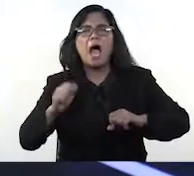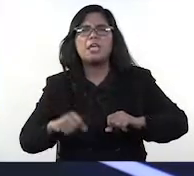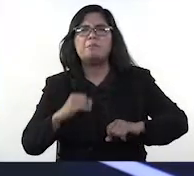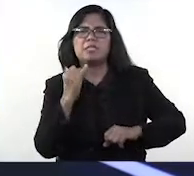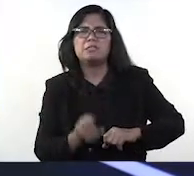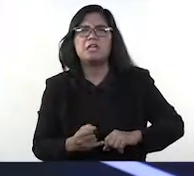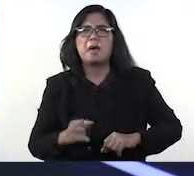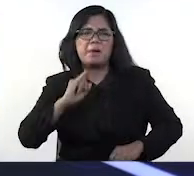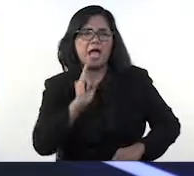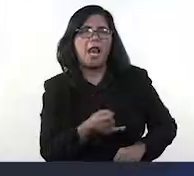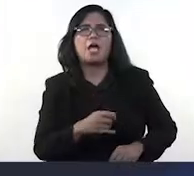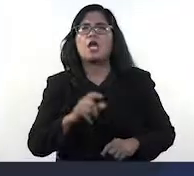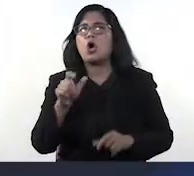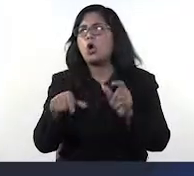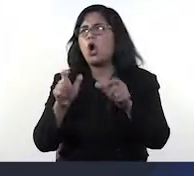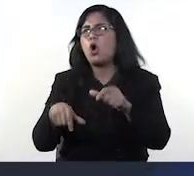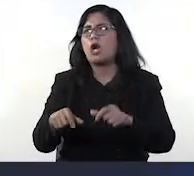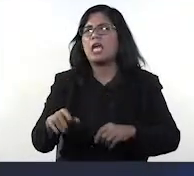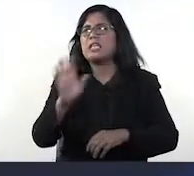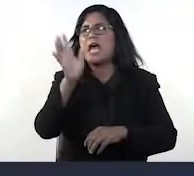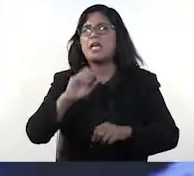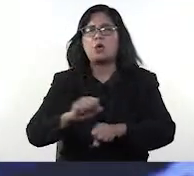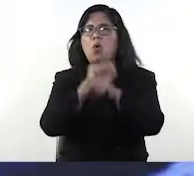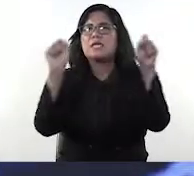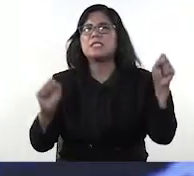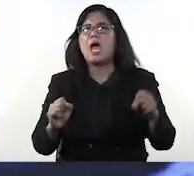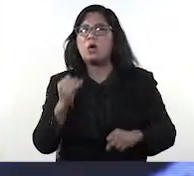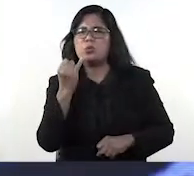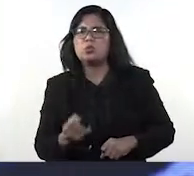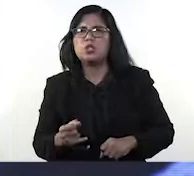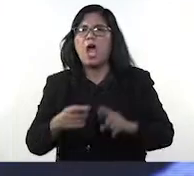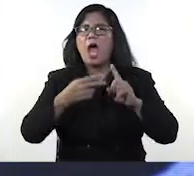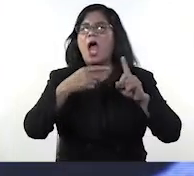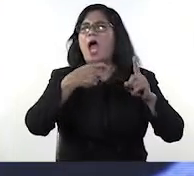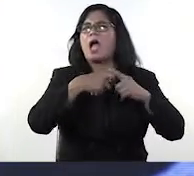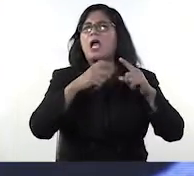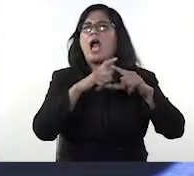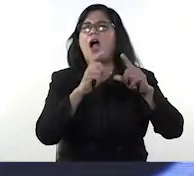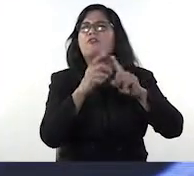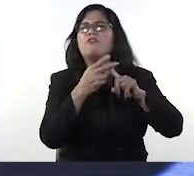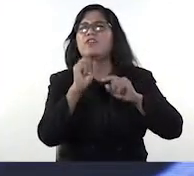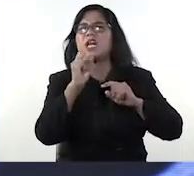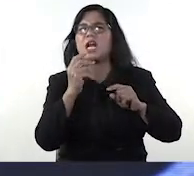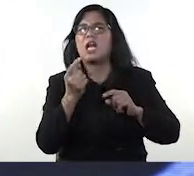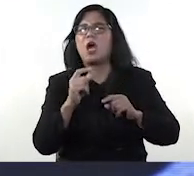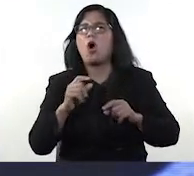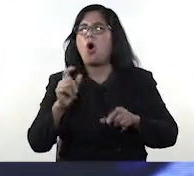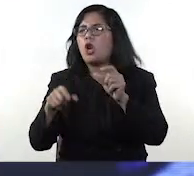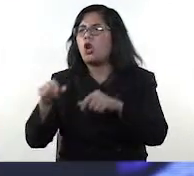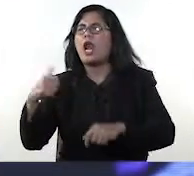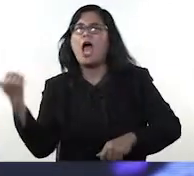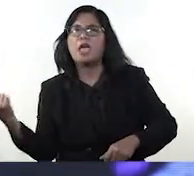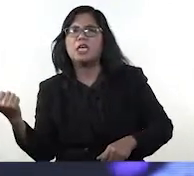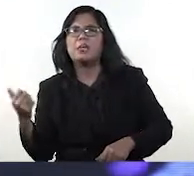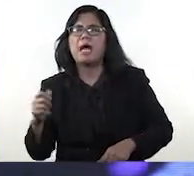kuasa ujung-ujungnya suka menyalahkan orang agama tanpa kuasa ujung-ujungnya yang mengkafirkan orang makanya jelas